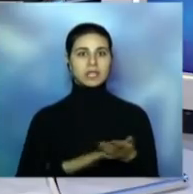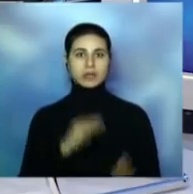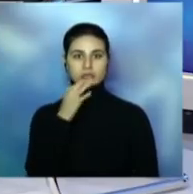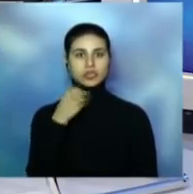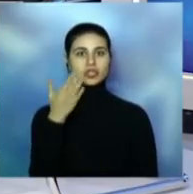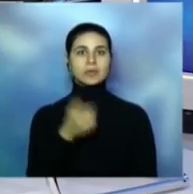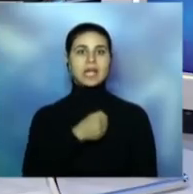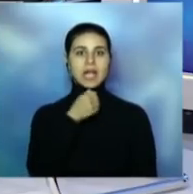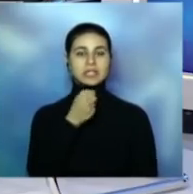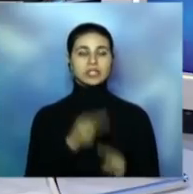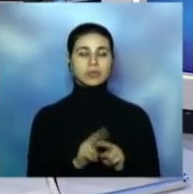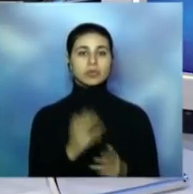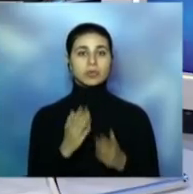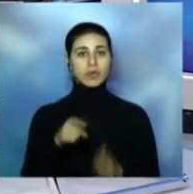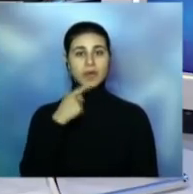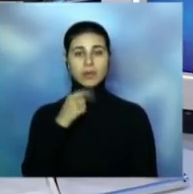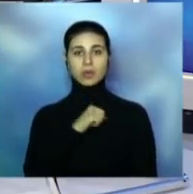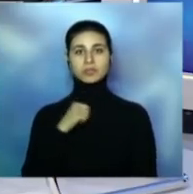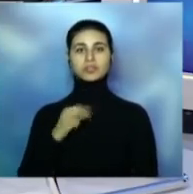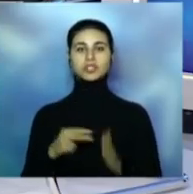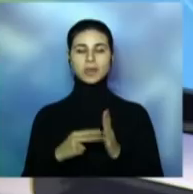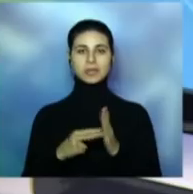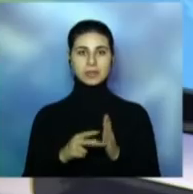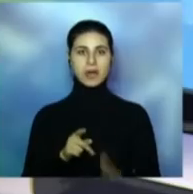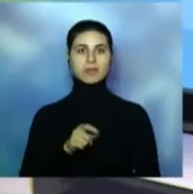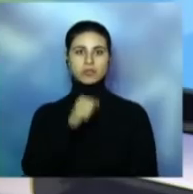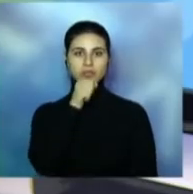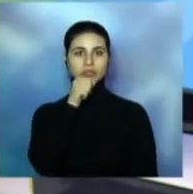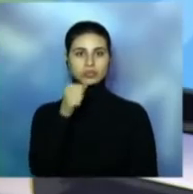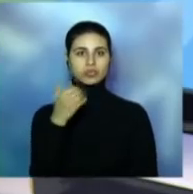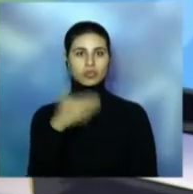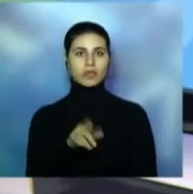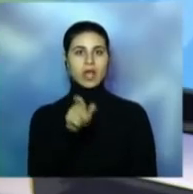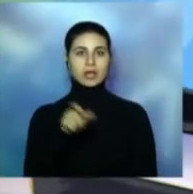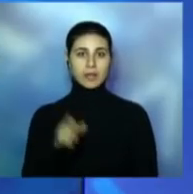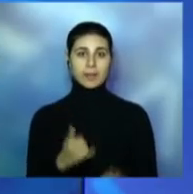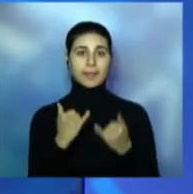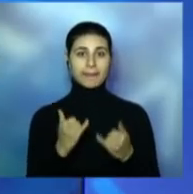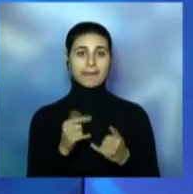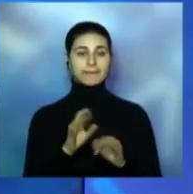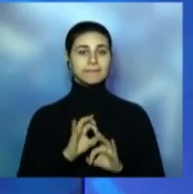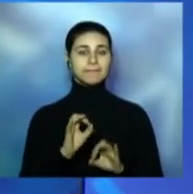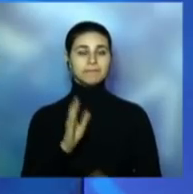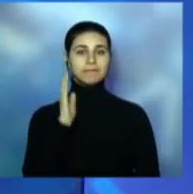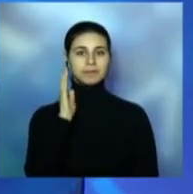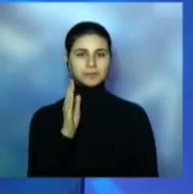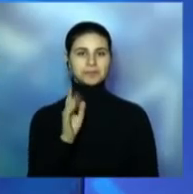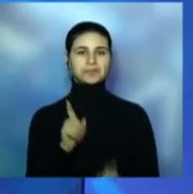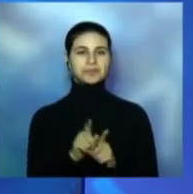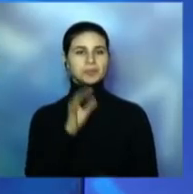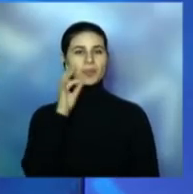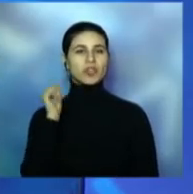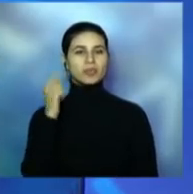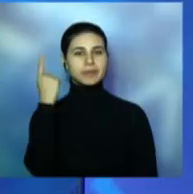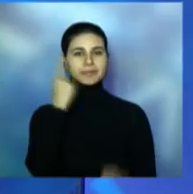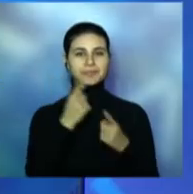ასაკშიც, იმიტომ რომ თუ ვაპარაკობ თვითშეფასებაზე ზრდასრულებში, რადგანაც ახლა თქვენ გვესაუბრეთ ხრიკებზე,